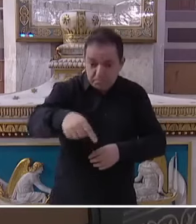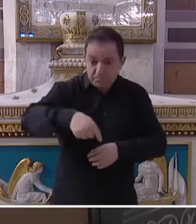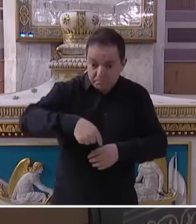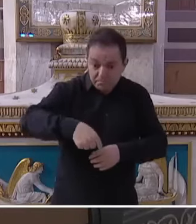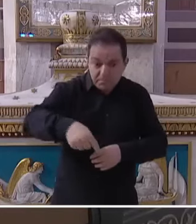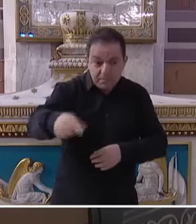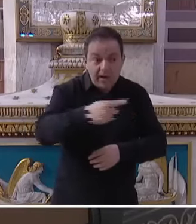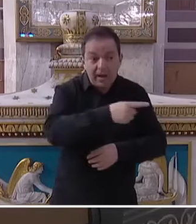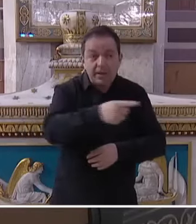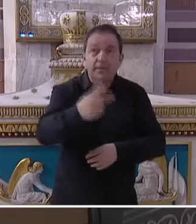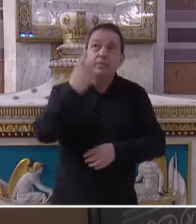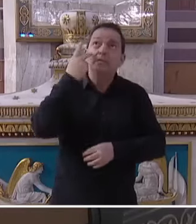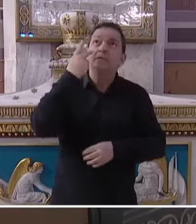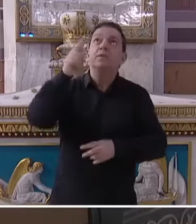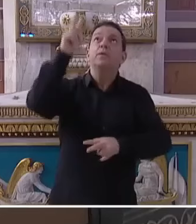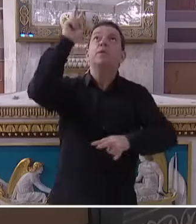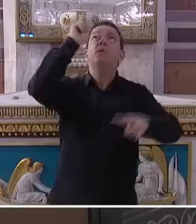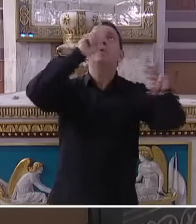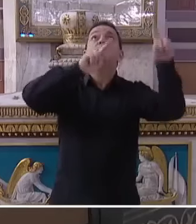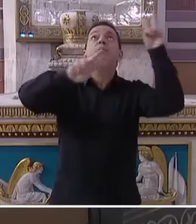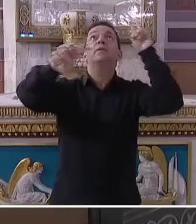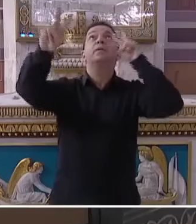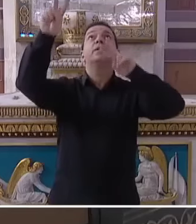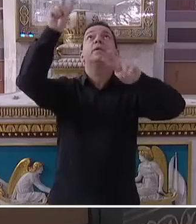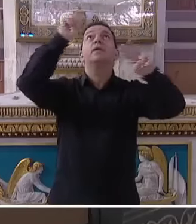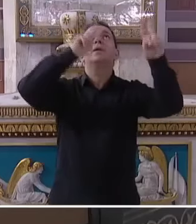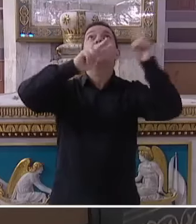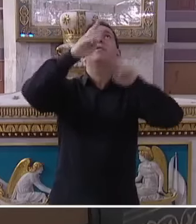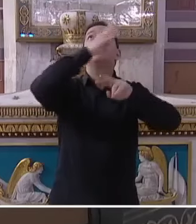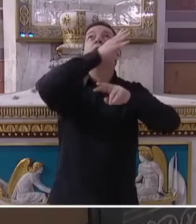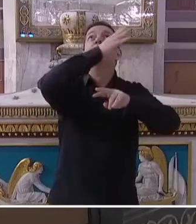απάρτι όψεστε των ουρανών ανεογότα